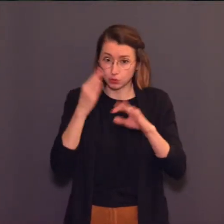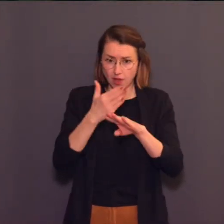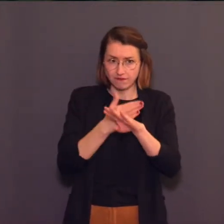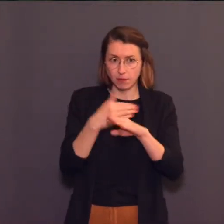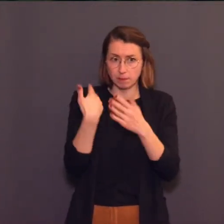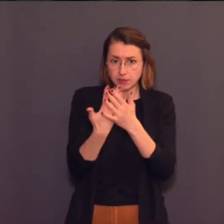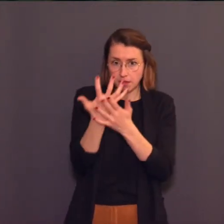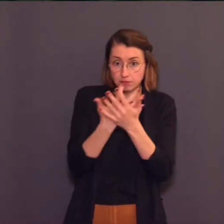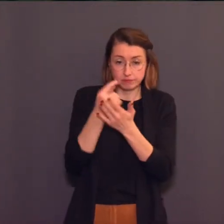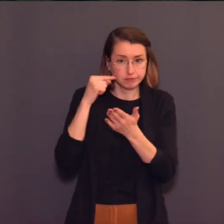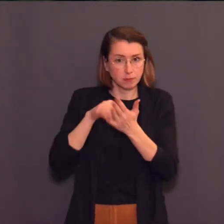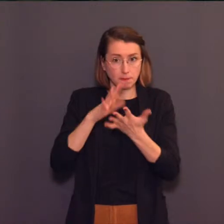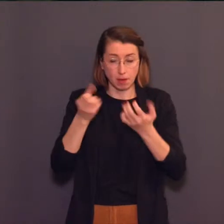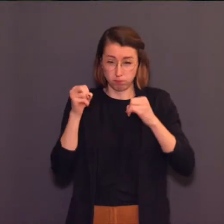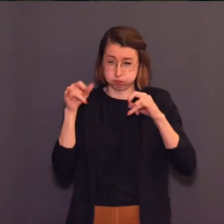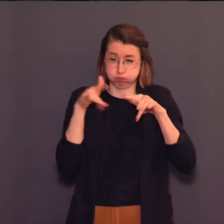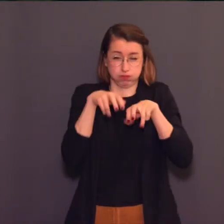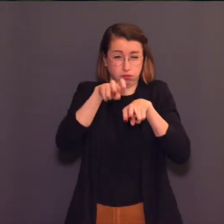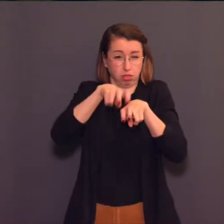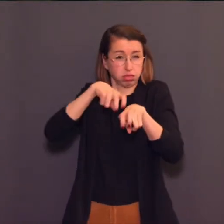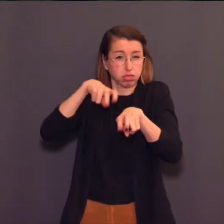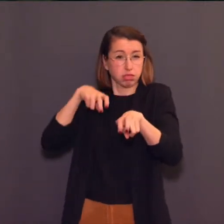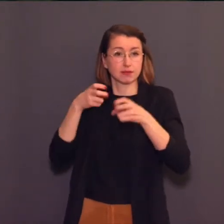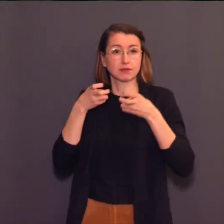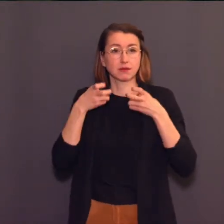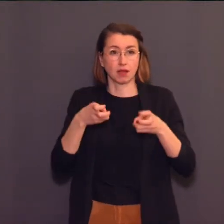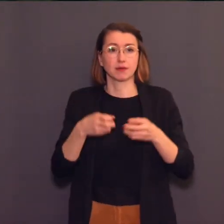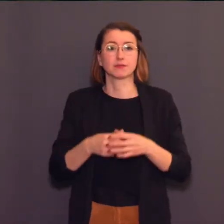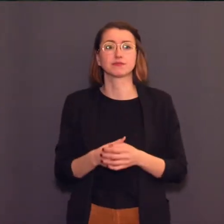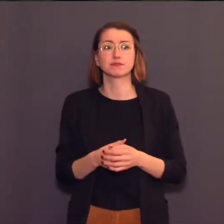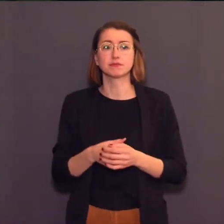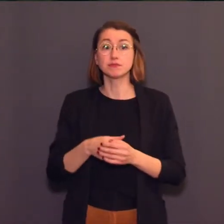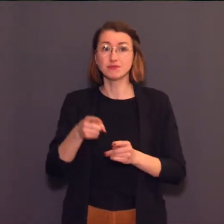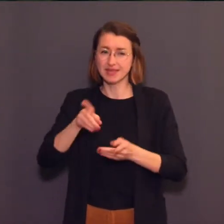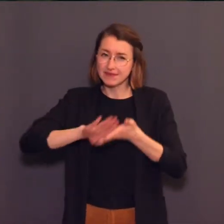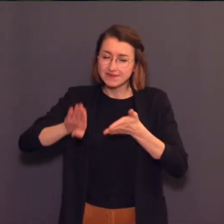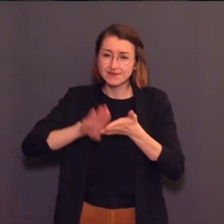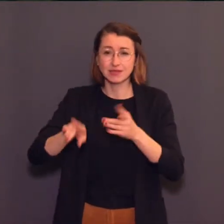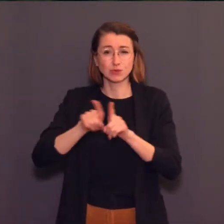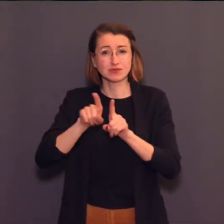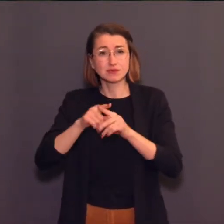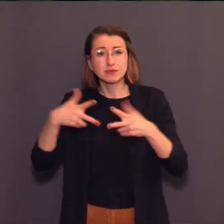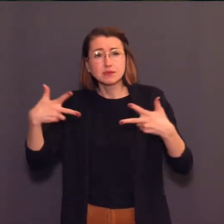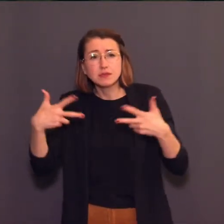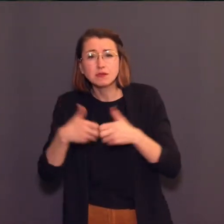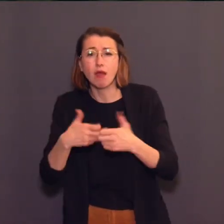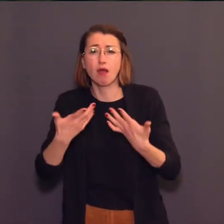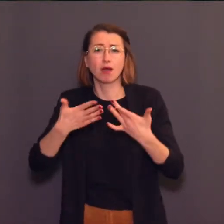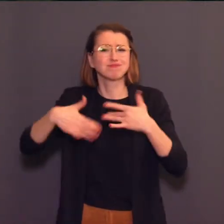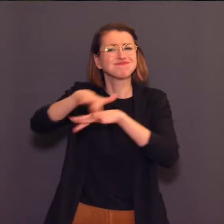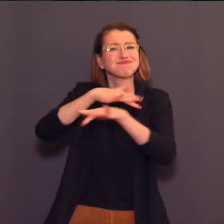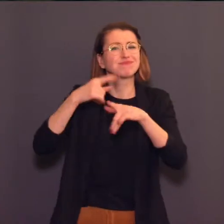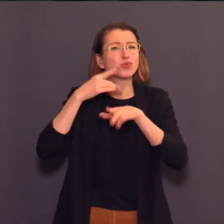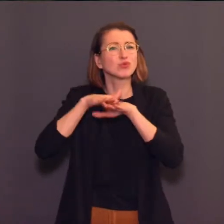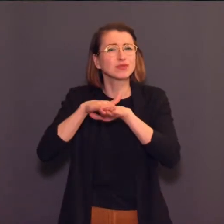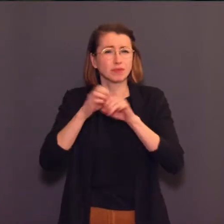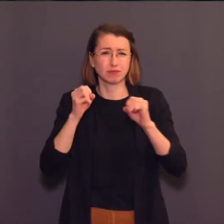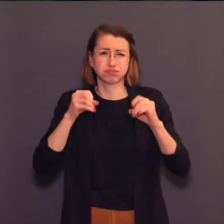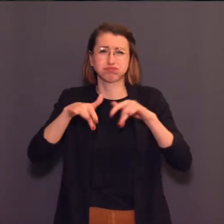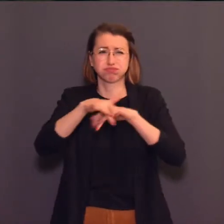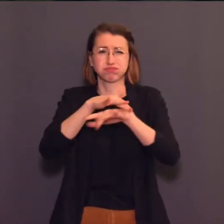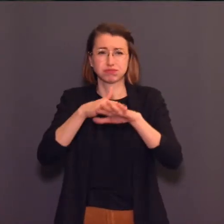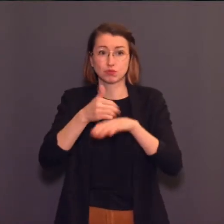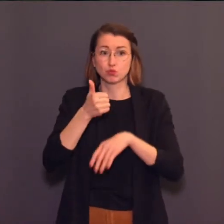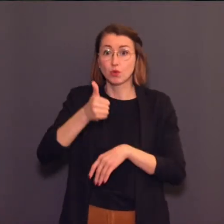les gares ne se retrouvent engorgés pour des raisons évidentes. Vous comptiez prendre le train, n'oubliez certainement pas de consulter